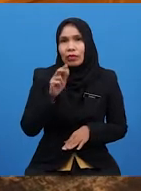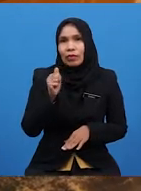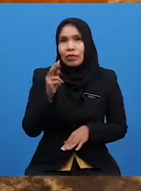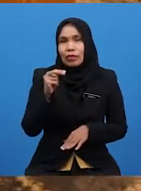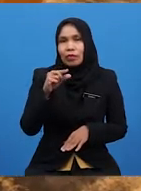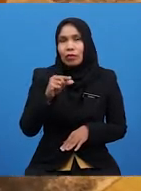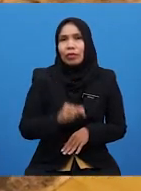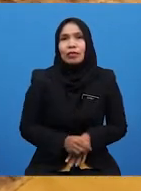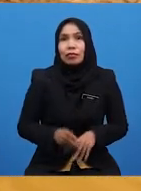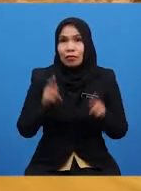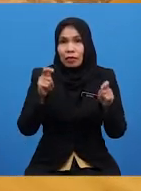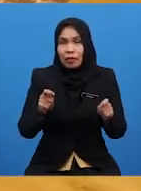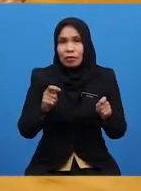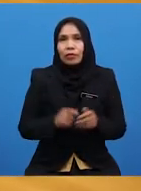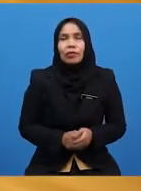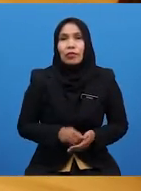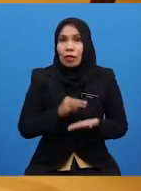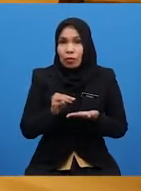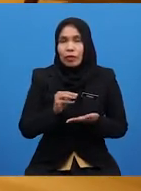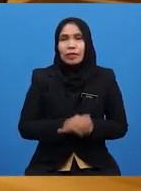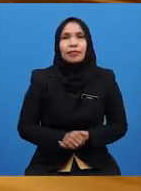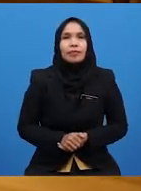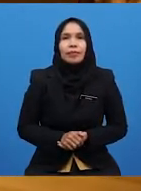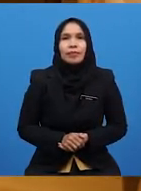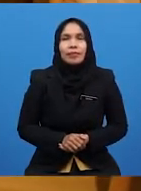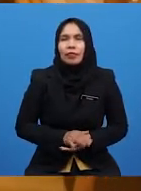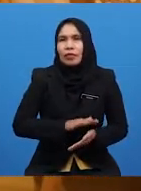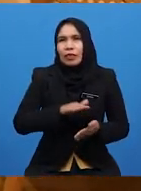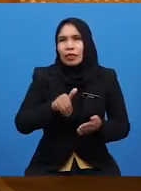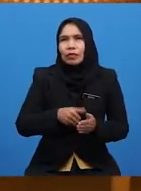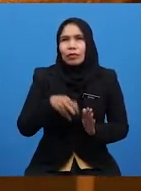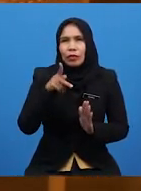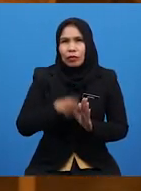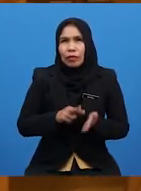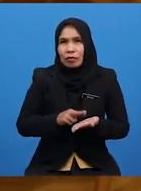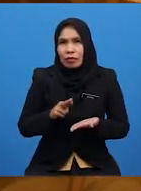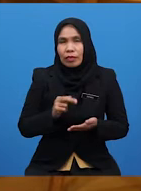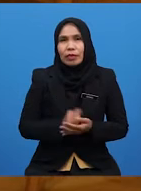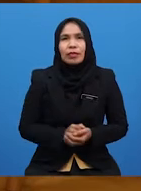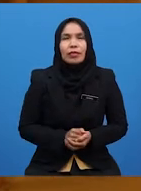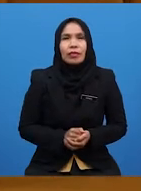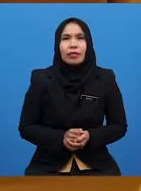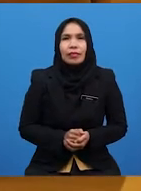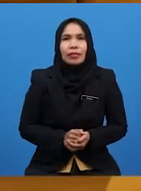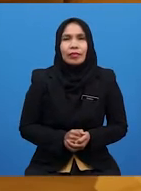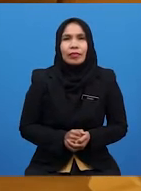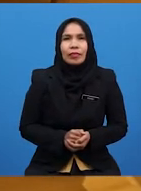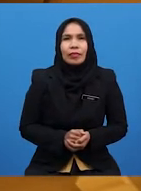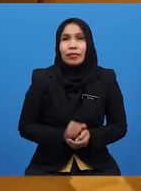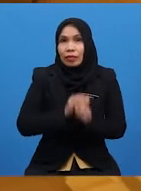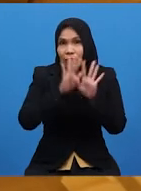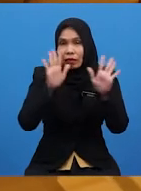ini sekali perancangan rekabentuk hiasan dalaman ruang tamu ini jelas